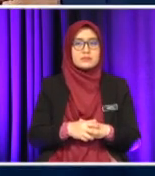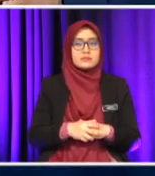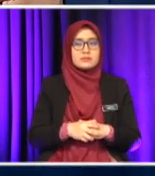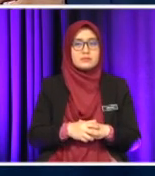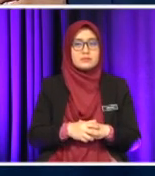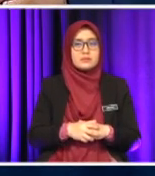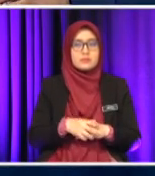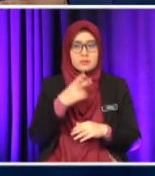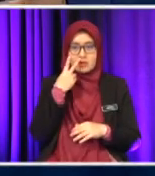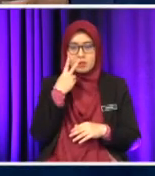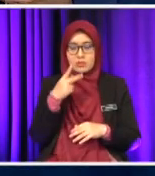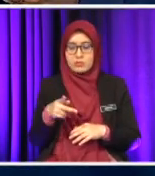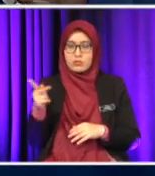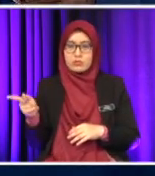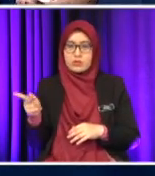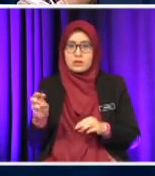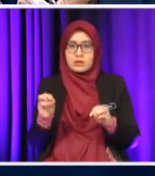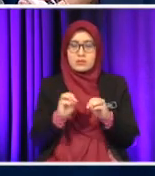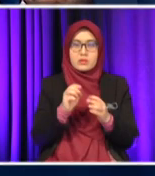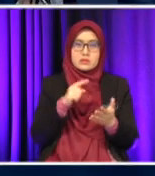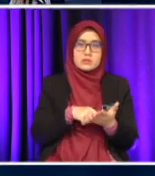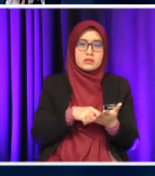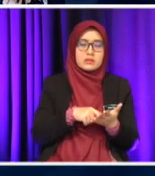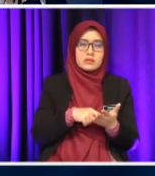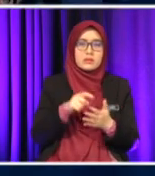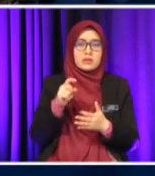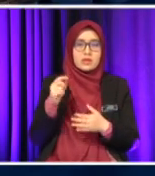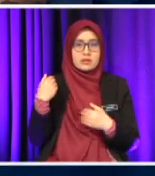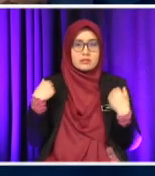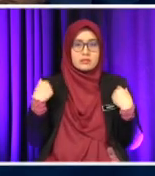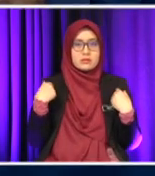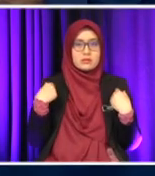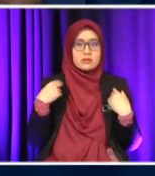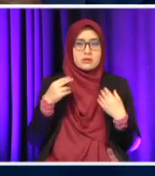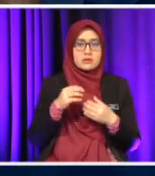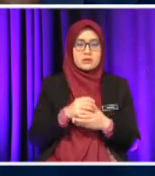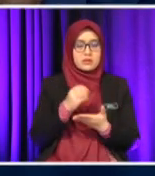seperti ini contoh tuh maksudnya dia sudah di daftarkan